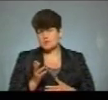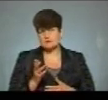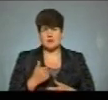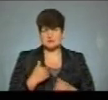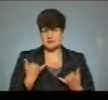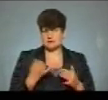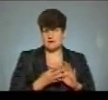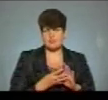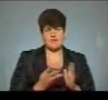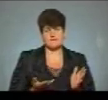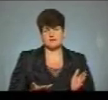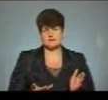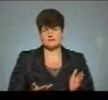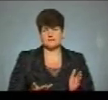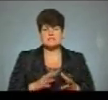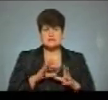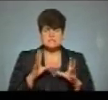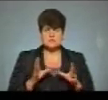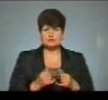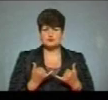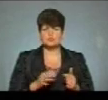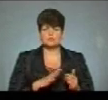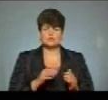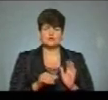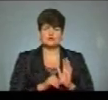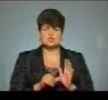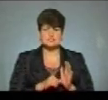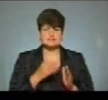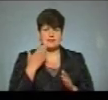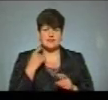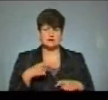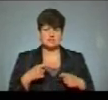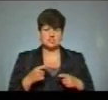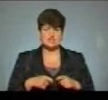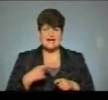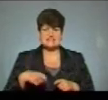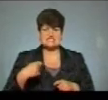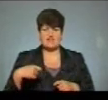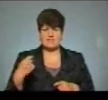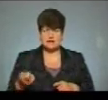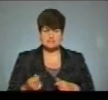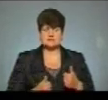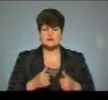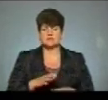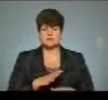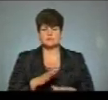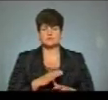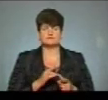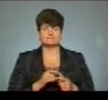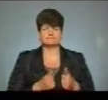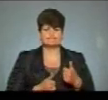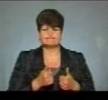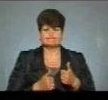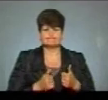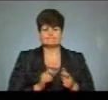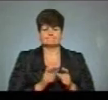мені зараз 9. Загалом сьогодні було 6 легкоатлетичних естафет. Змагання відбувалися дуже в запеклій боротьбі,